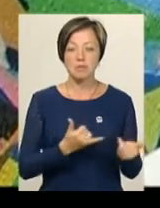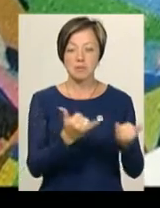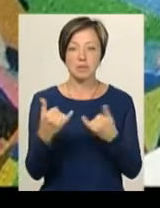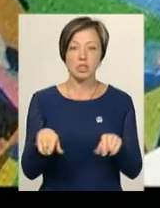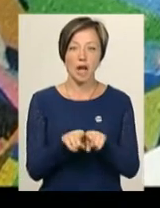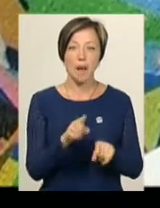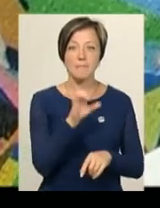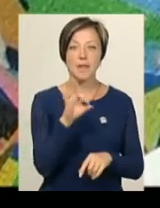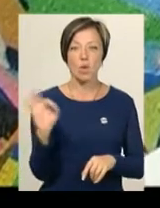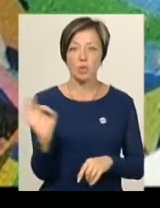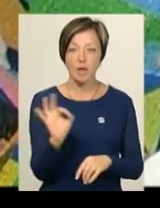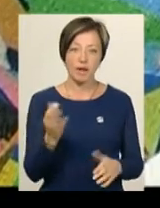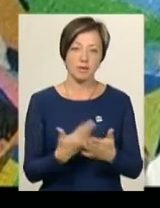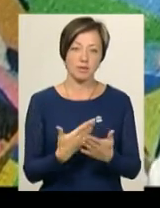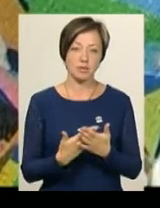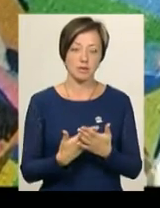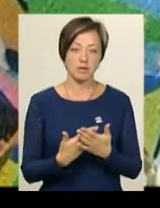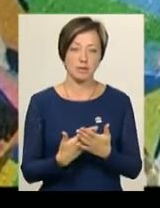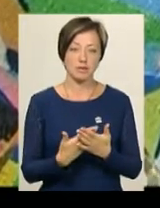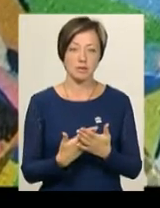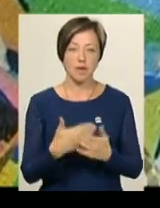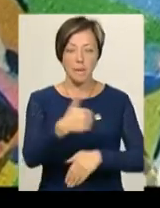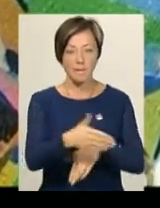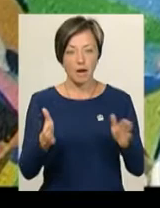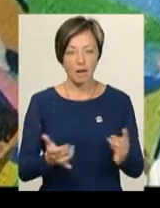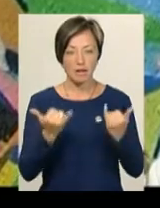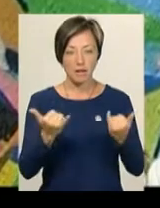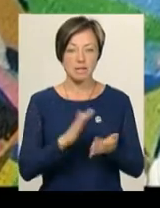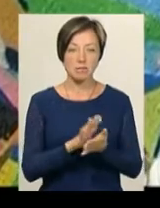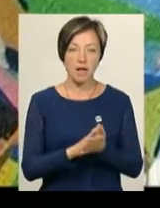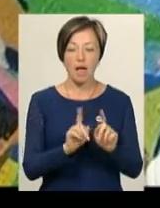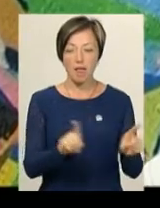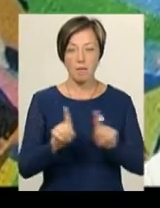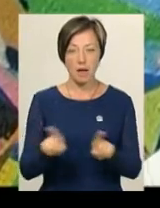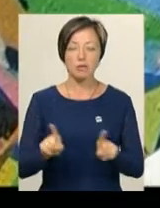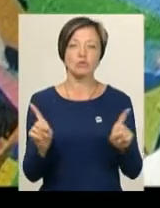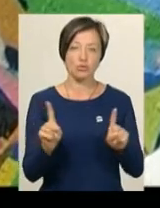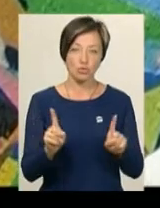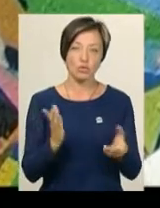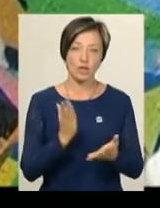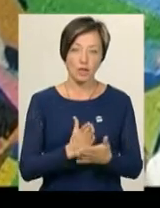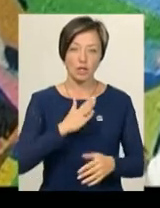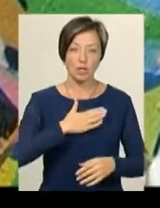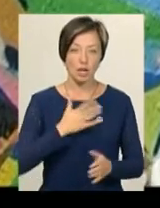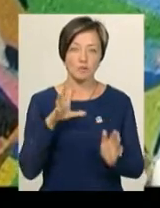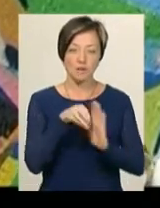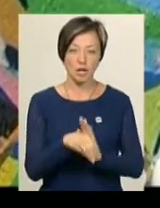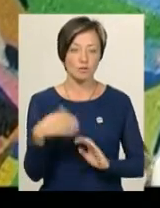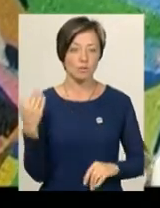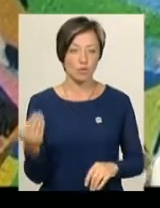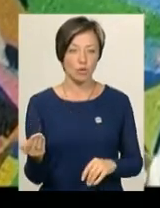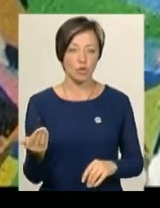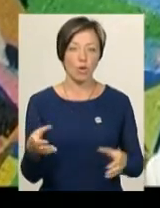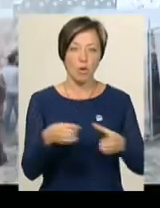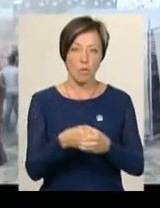біотуалети, наприклад, баки для сміття, тобто, такі елементи, що, власне, є нашим внеском зі сторони